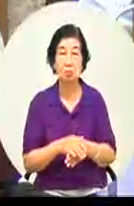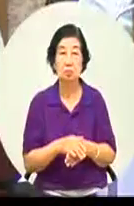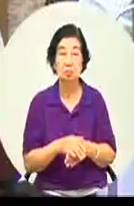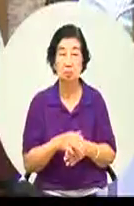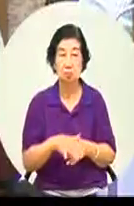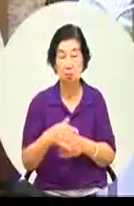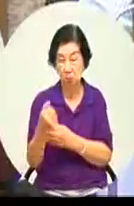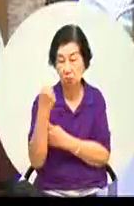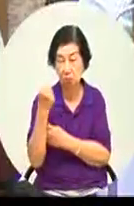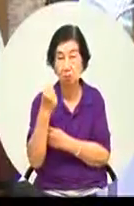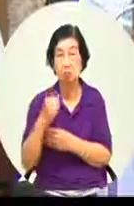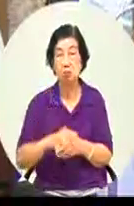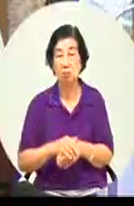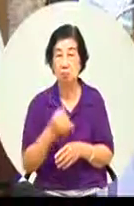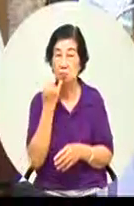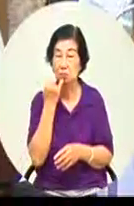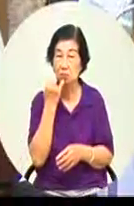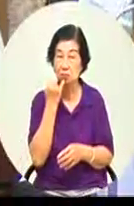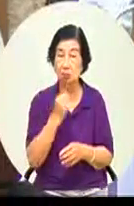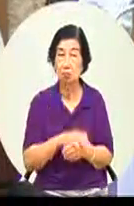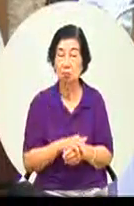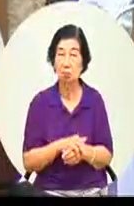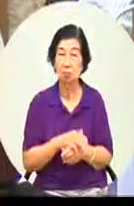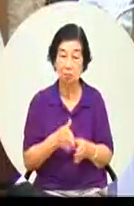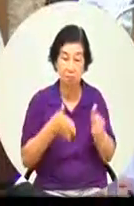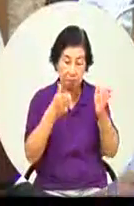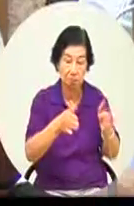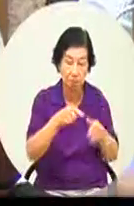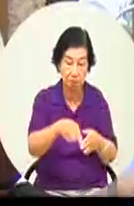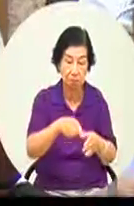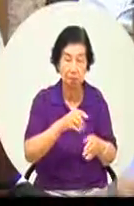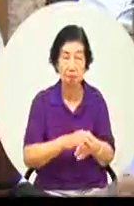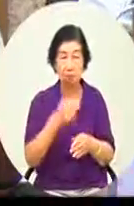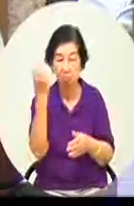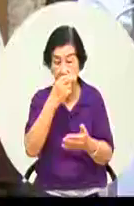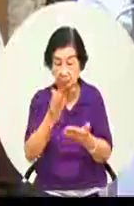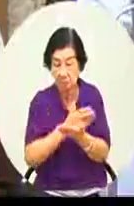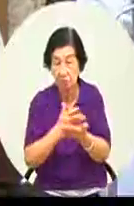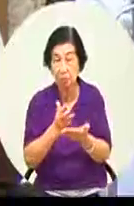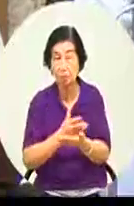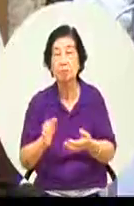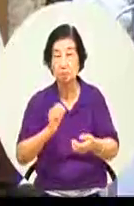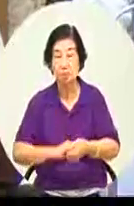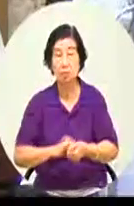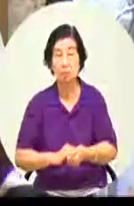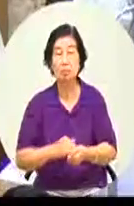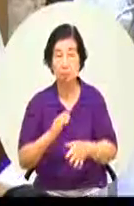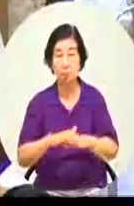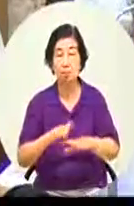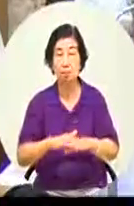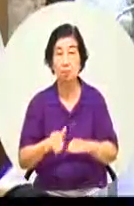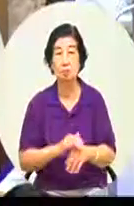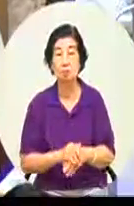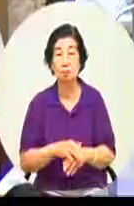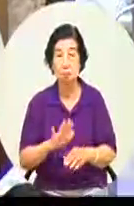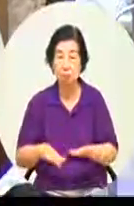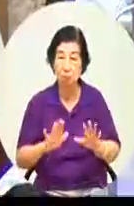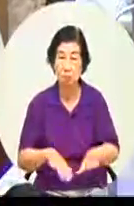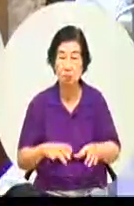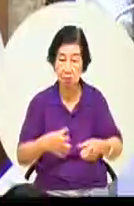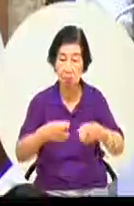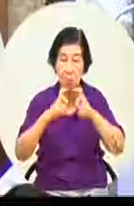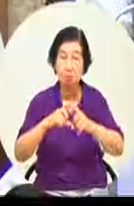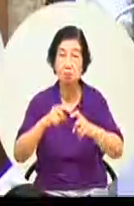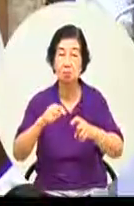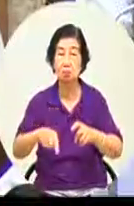努力吼，看有法当朝这个面向无，啊，最后评估完之后才有办法确立，啊，所以现阶段我无法当甲王议员回答讲，一定是采